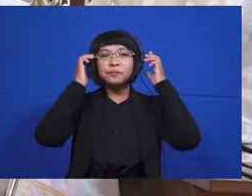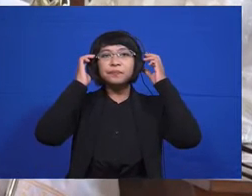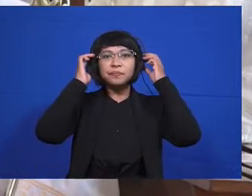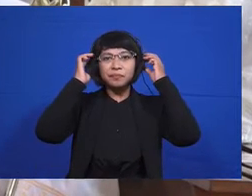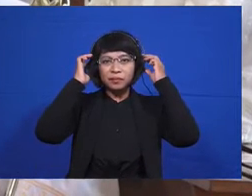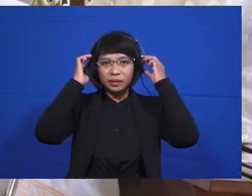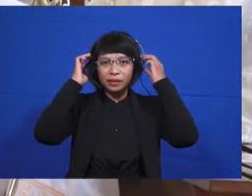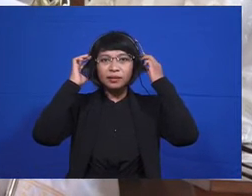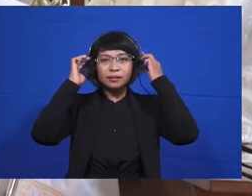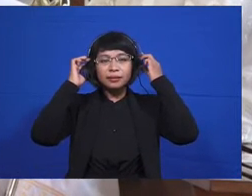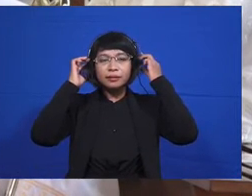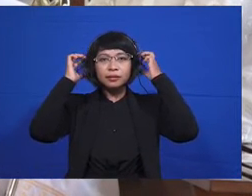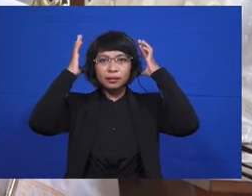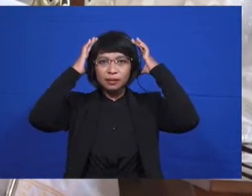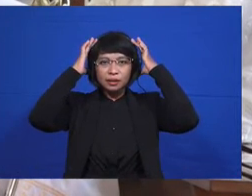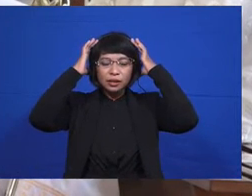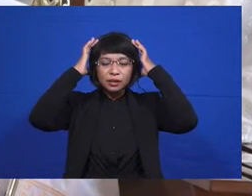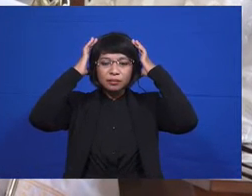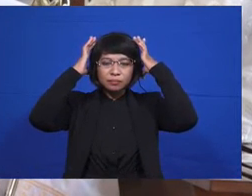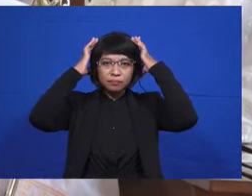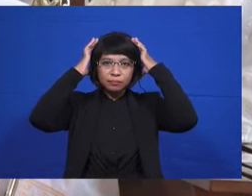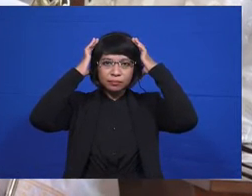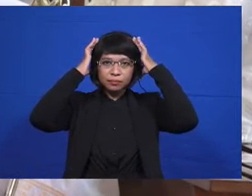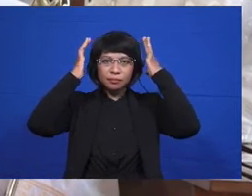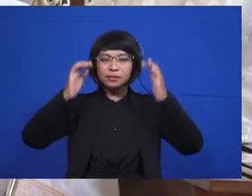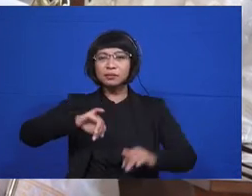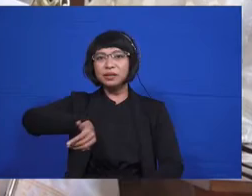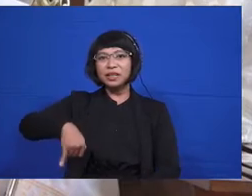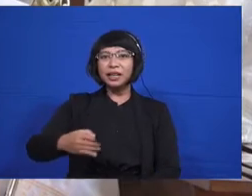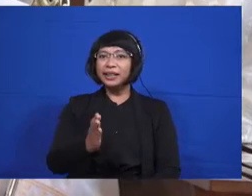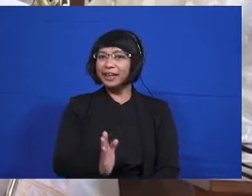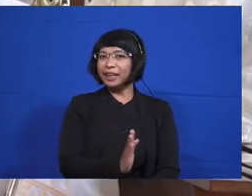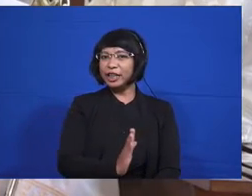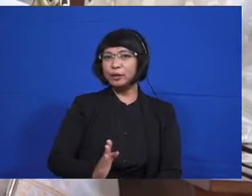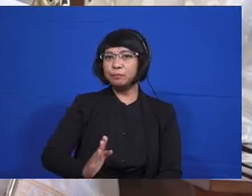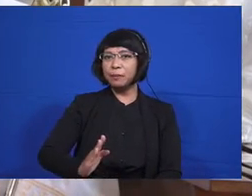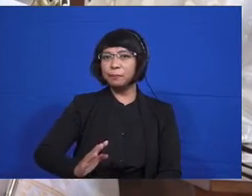menjadi gembala-gembala yang baik.